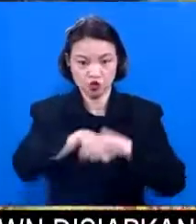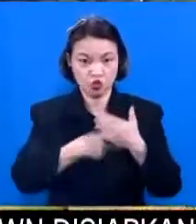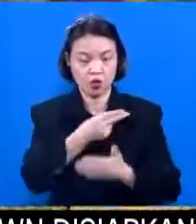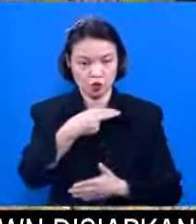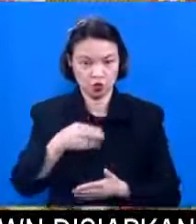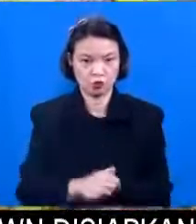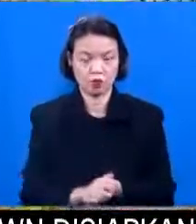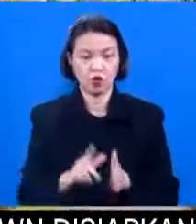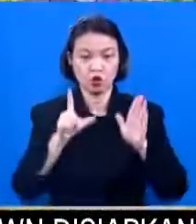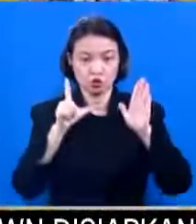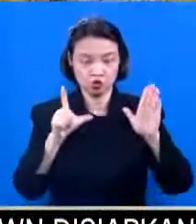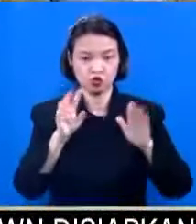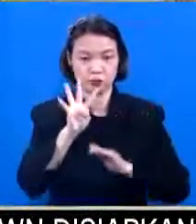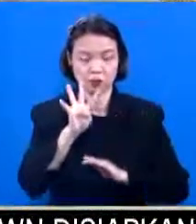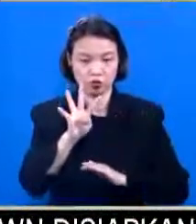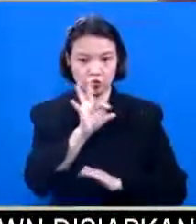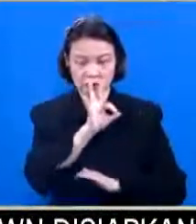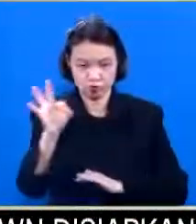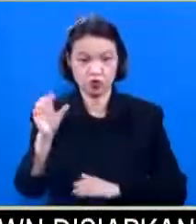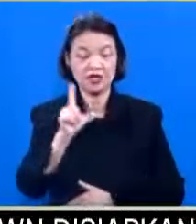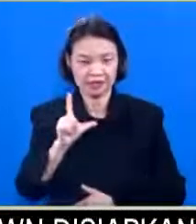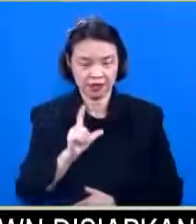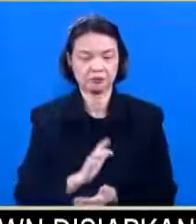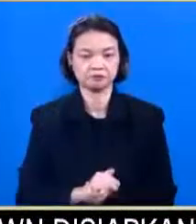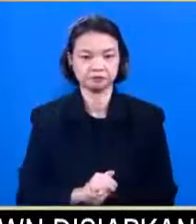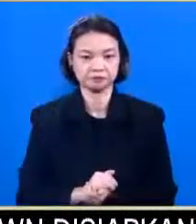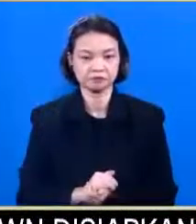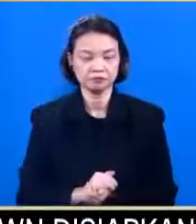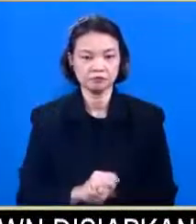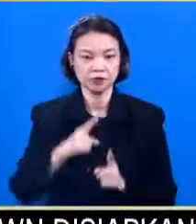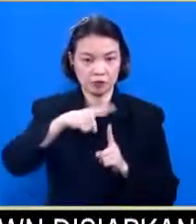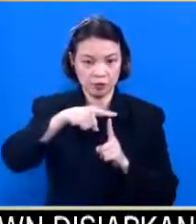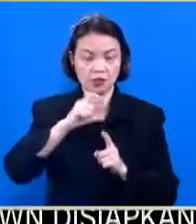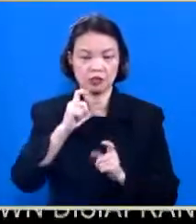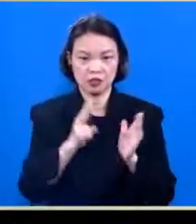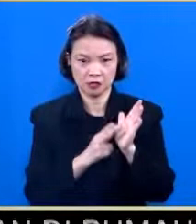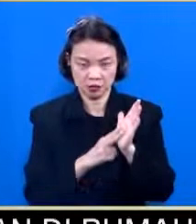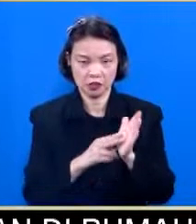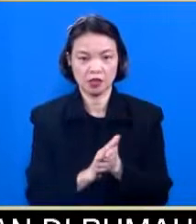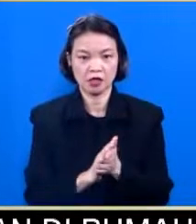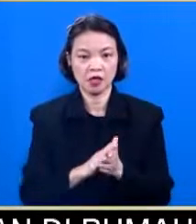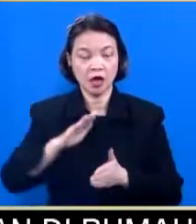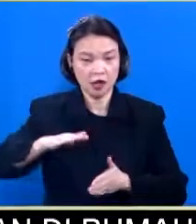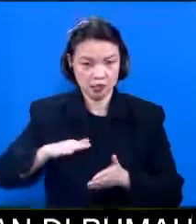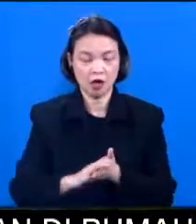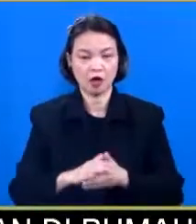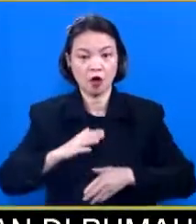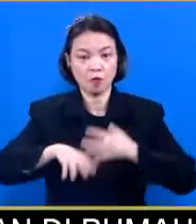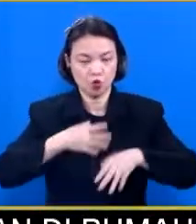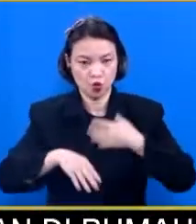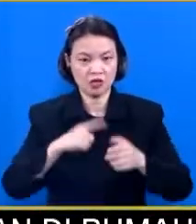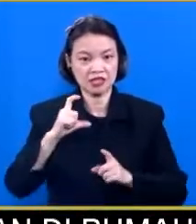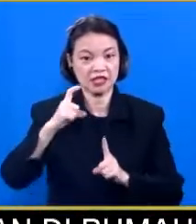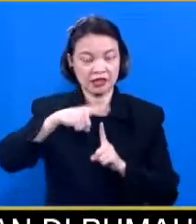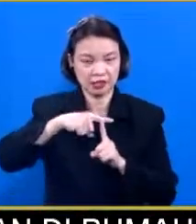mencapai 744.000 liter. CNN Indonesia dan Transmart merupakan anak perusahaan Citicorp. Minyak